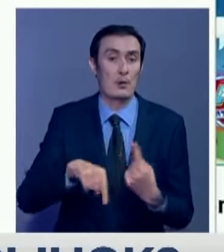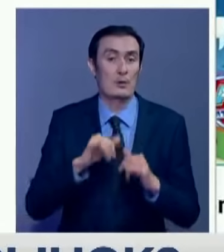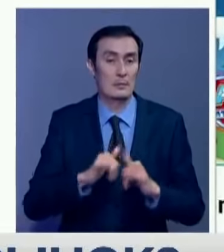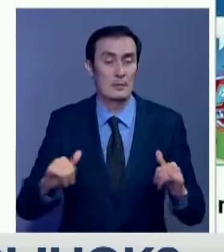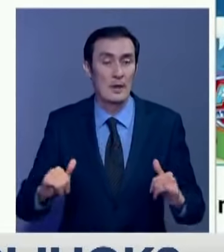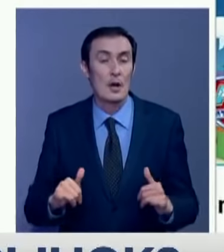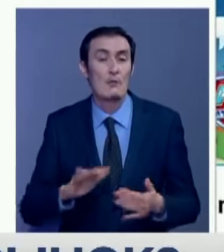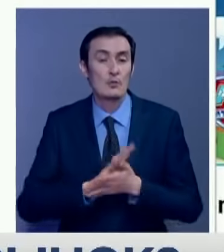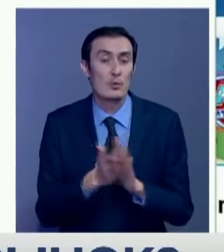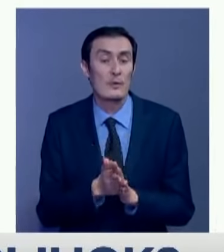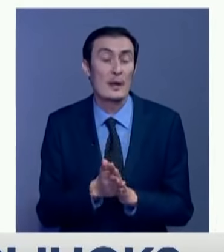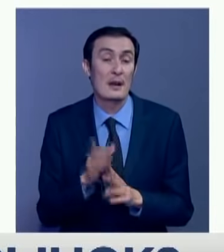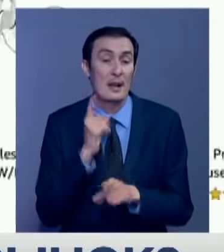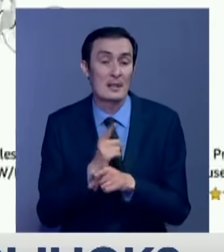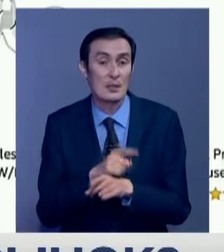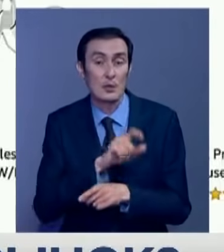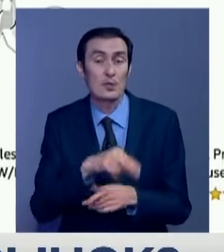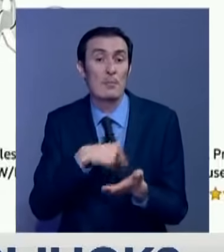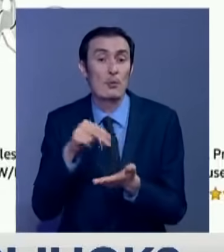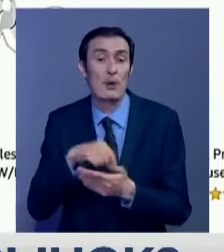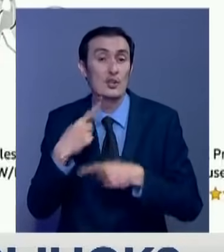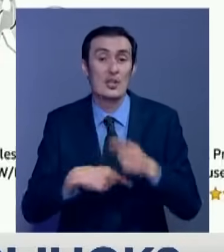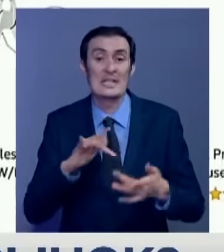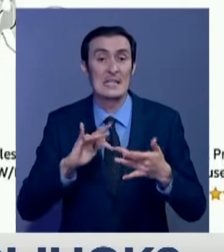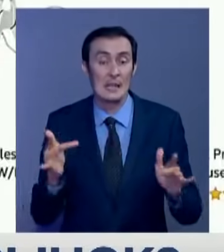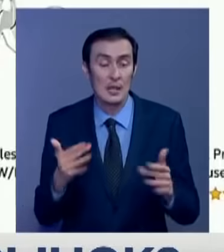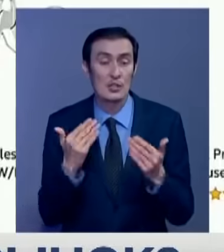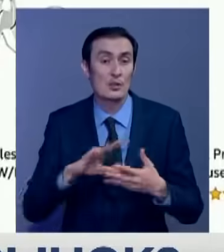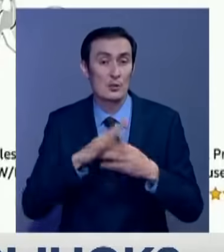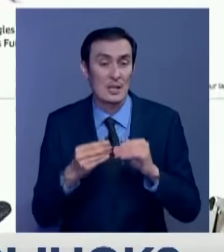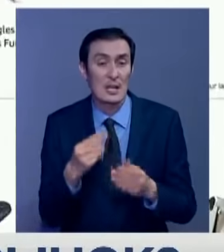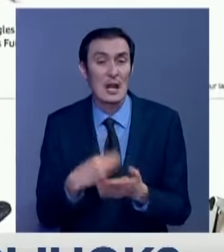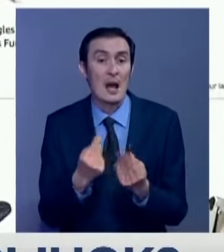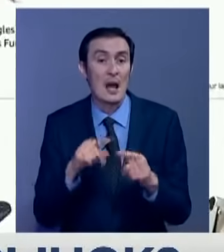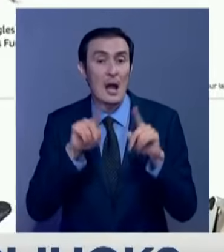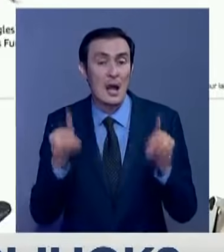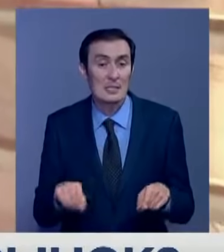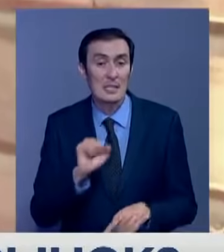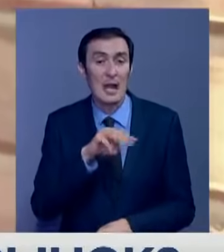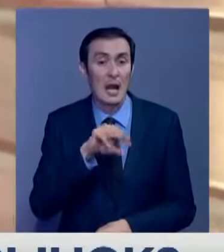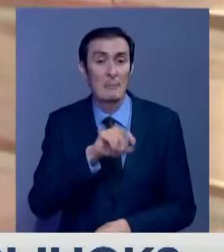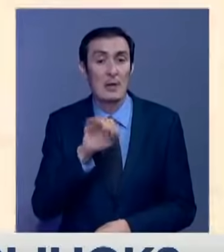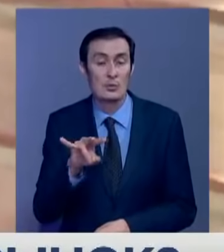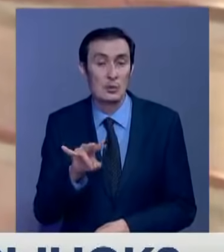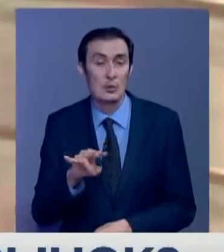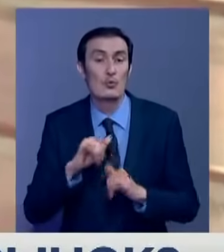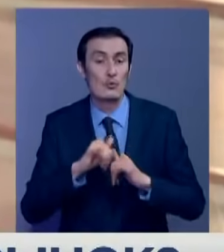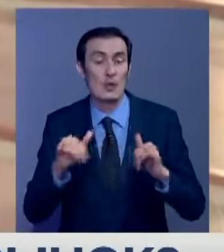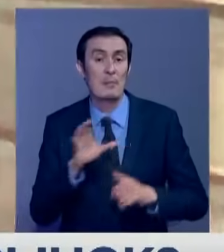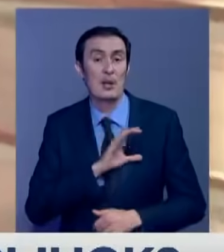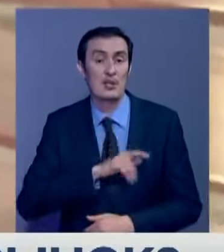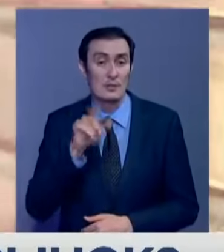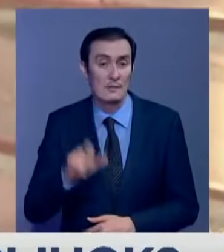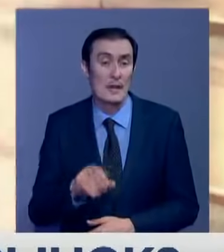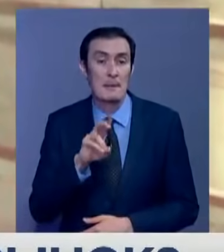условиях карантина люди начали массово совершать покупки онлайн. Как результат, акции Amazon растут, а ее основатель, богатейший человек